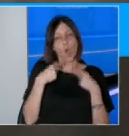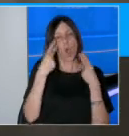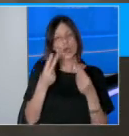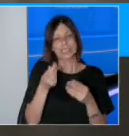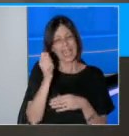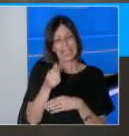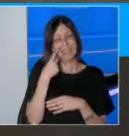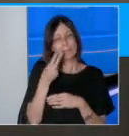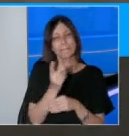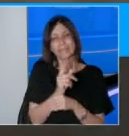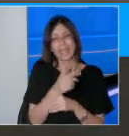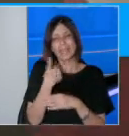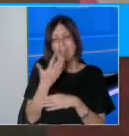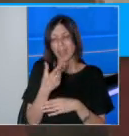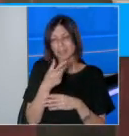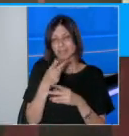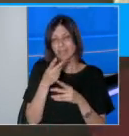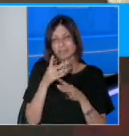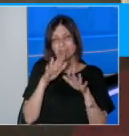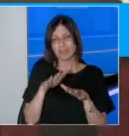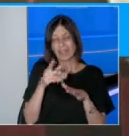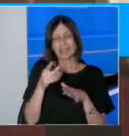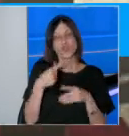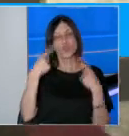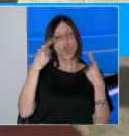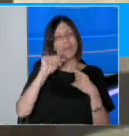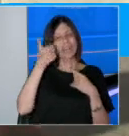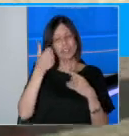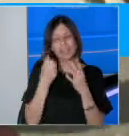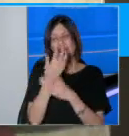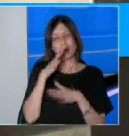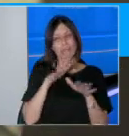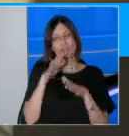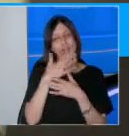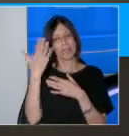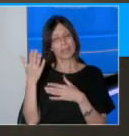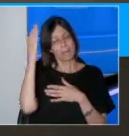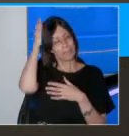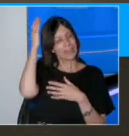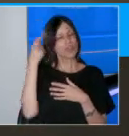תראה שמיד אחרי המנדט, ביום הראשון כבר קמה ממשלת ימין. וביום הראשון, ובנט יודע את זה היטב.